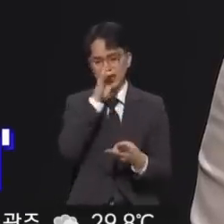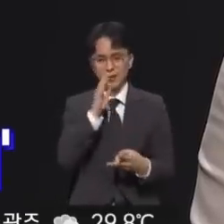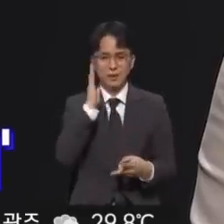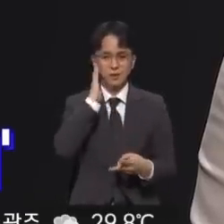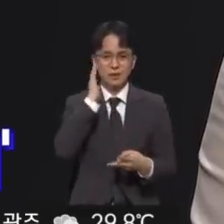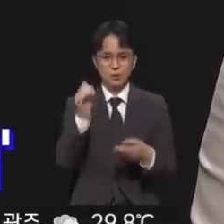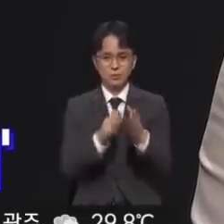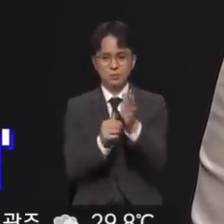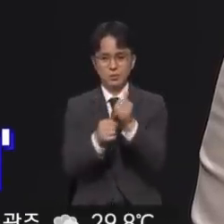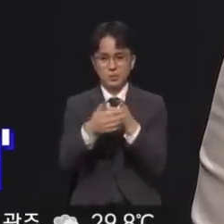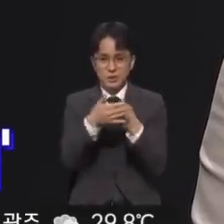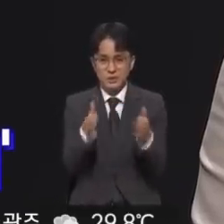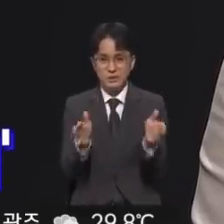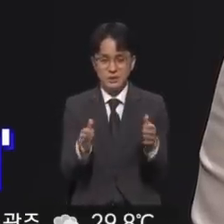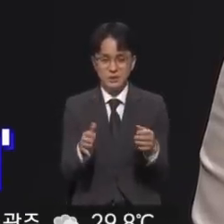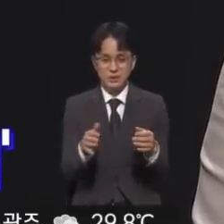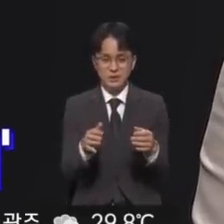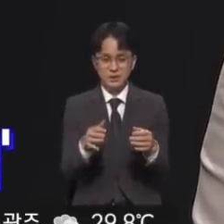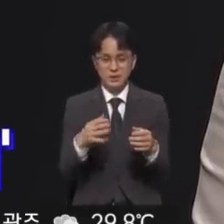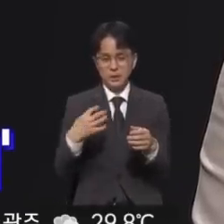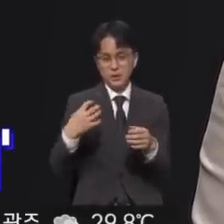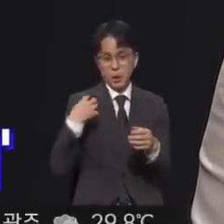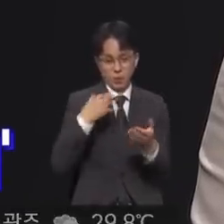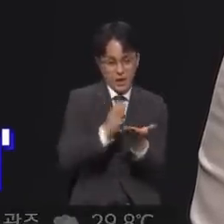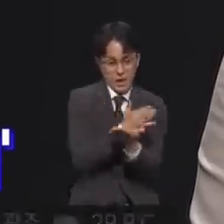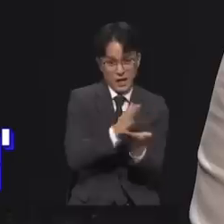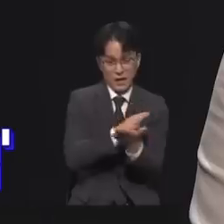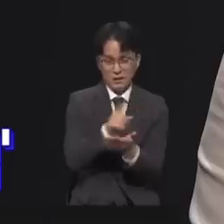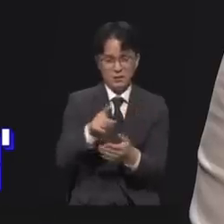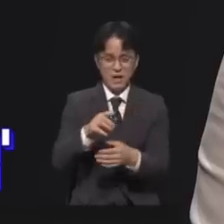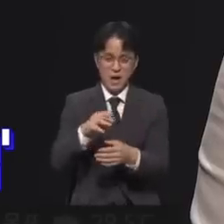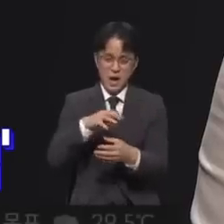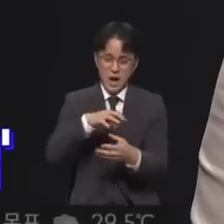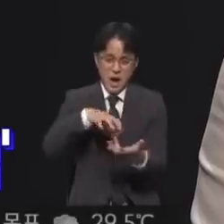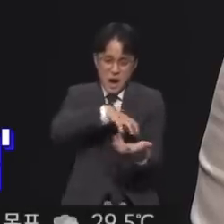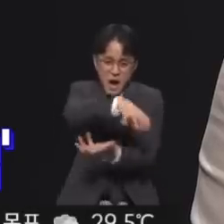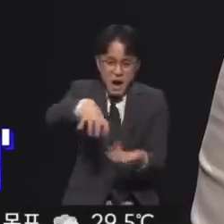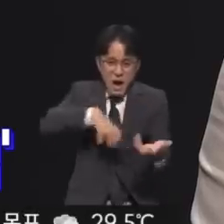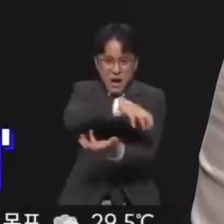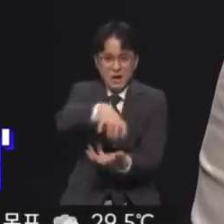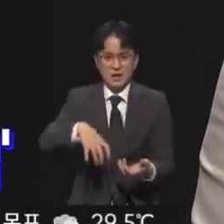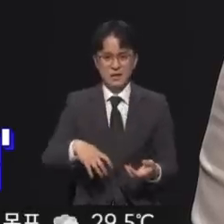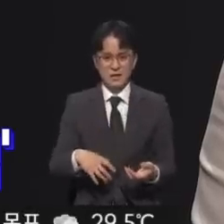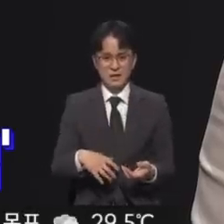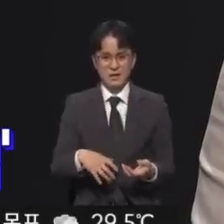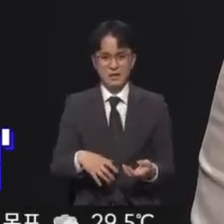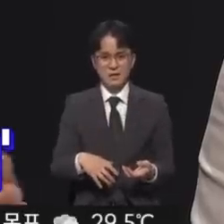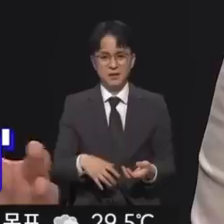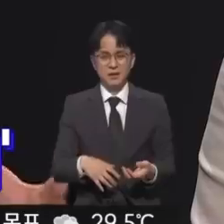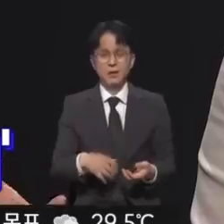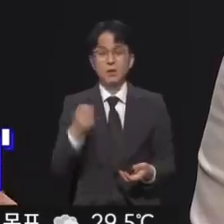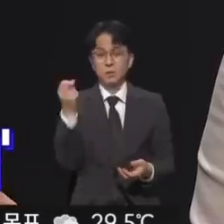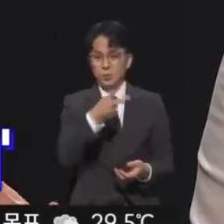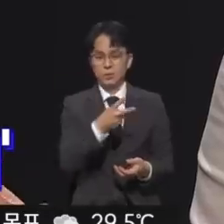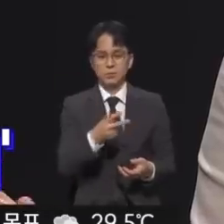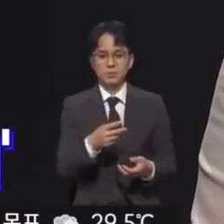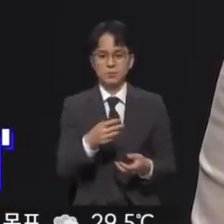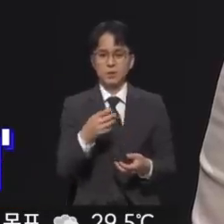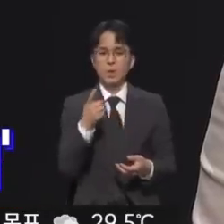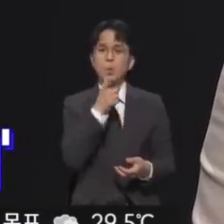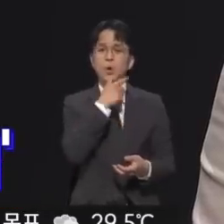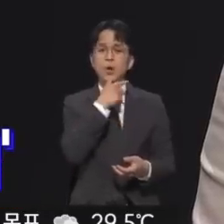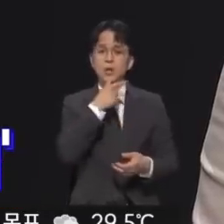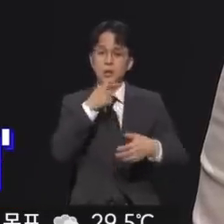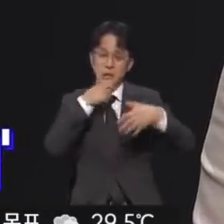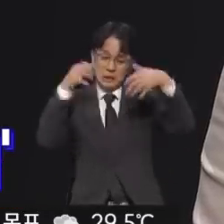사실은 지금 중구난방이 라는 말밖에 할 수가 없고 더 근원적으로 는 그 전날 그 서울이 완전 물 폭탄을